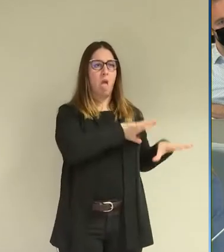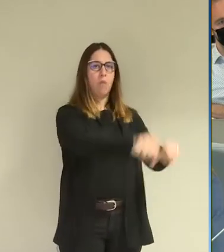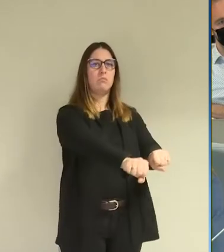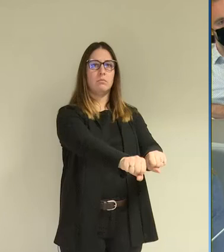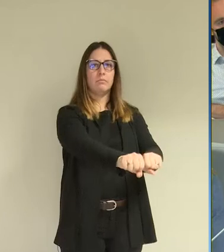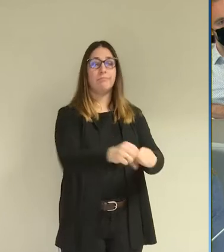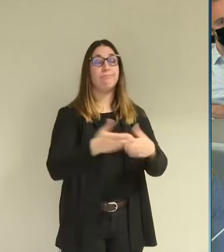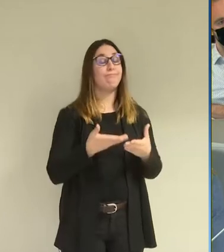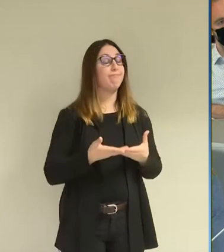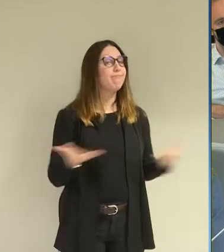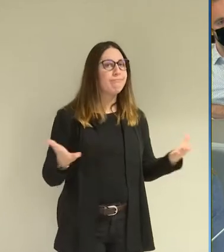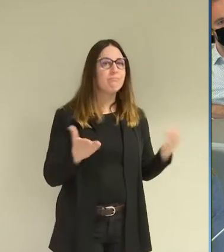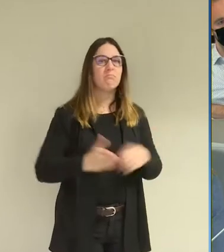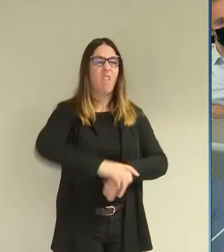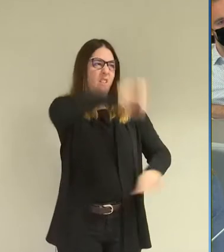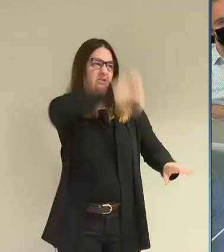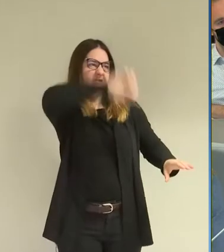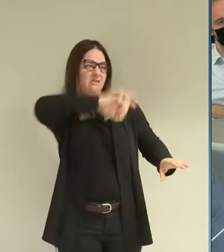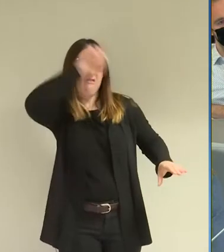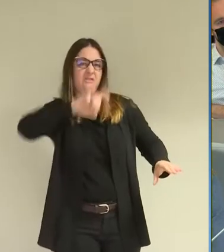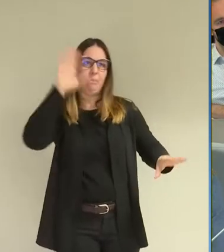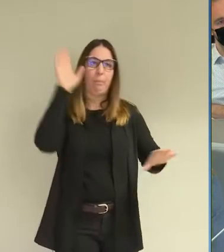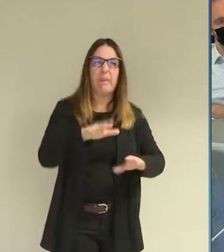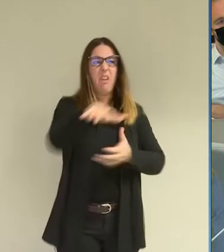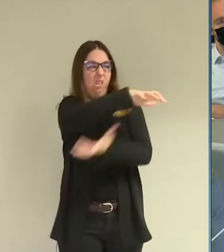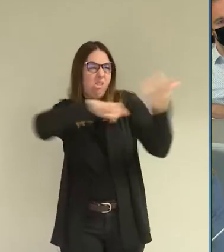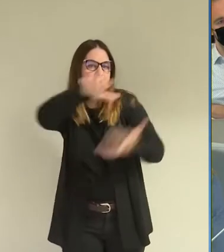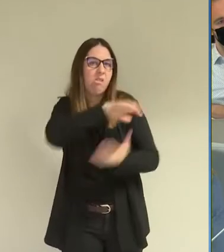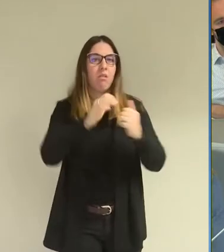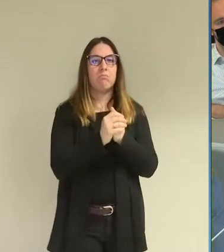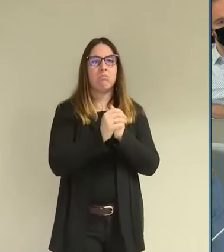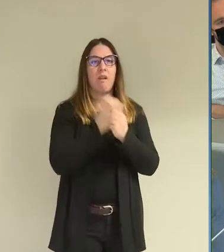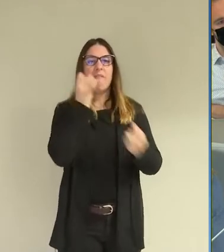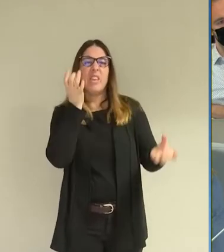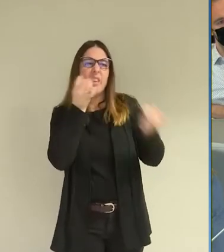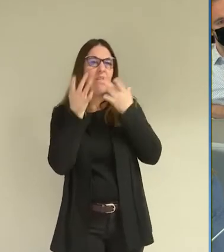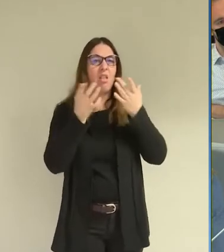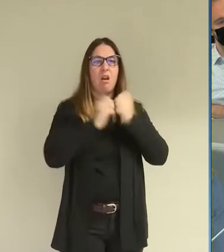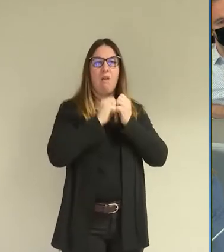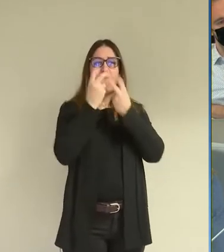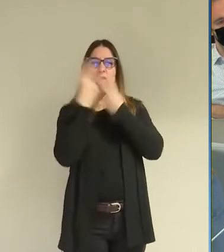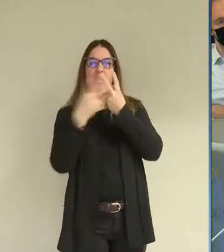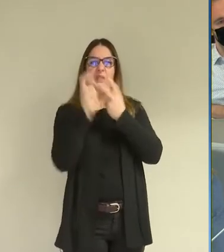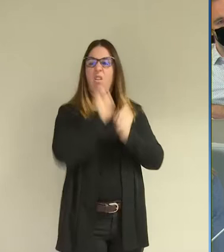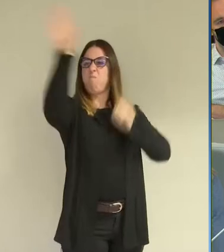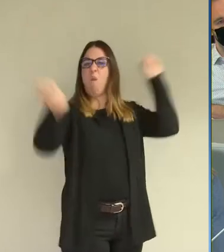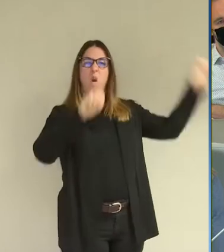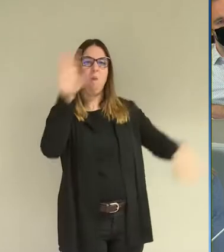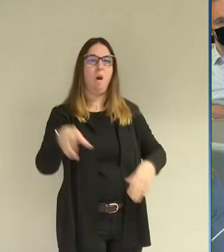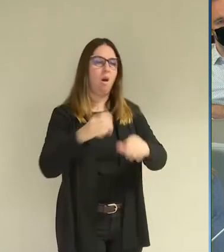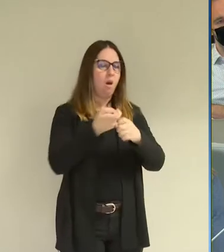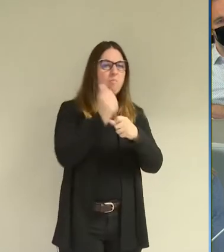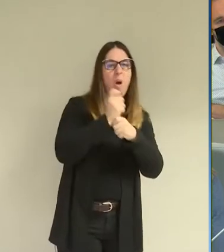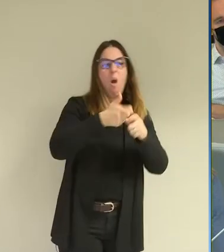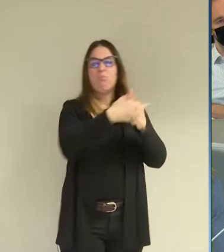simples des tags anarchiste partout autour de ce squat des bris de glace chez les voisins du bruit et des zone de squats de nuit sur lequel on peut retrouver